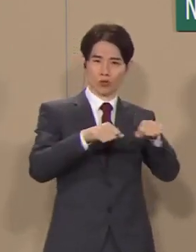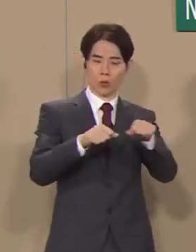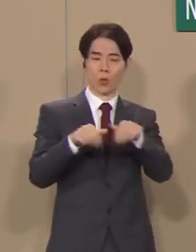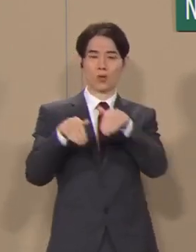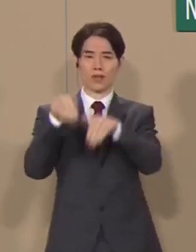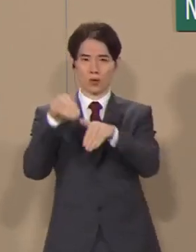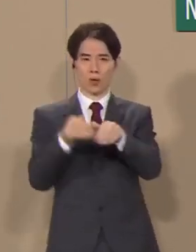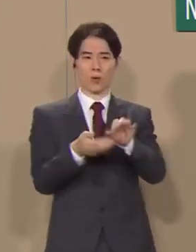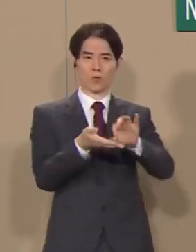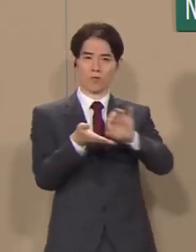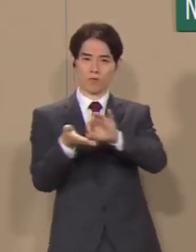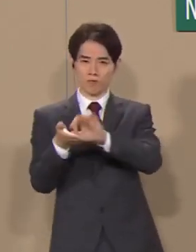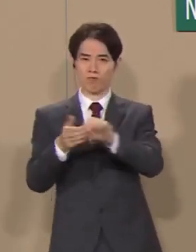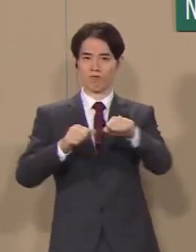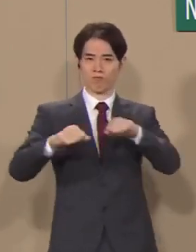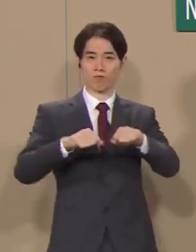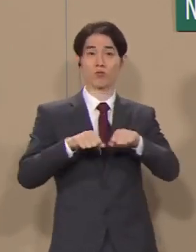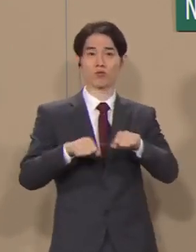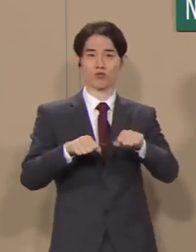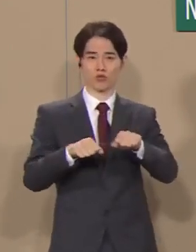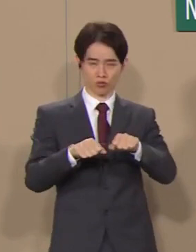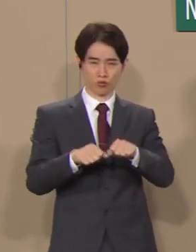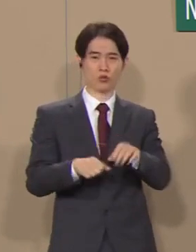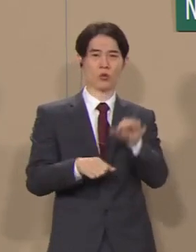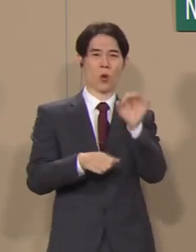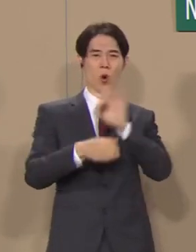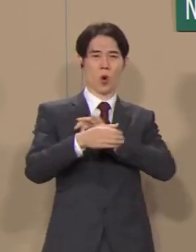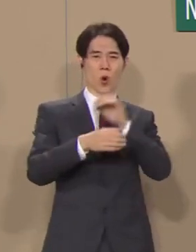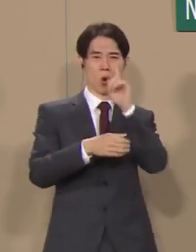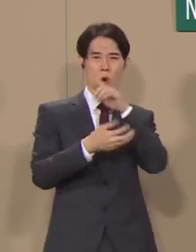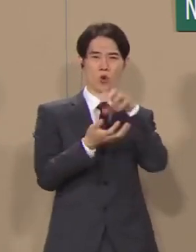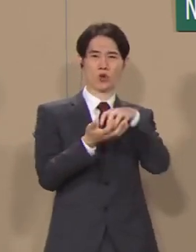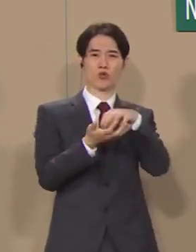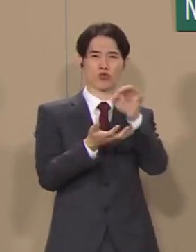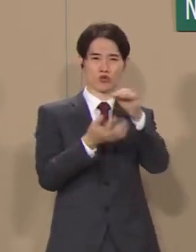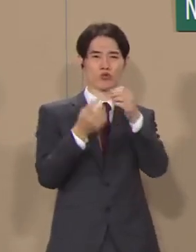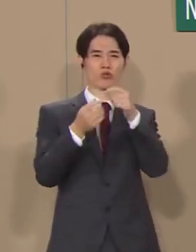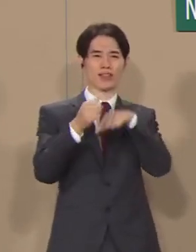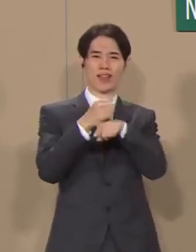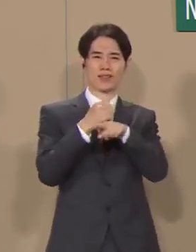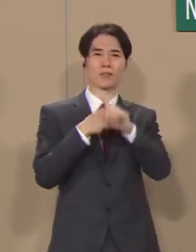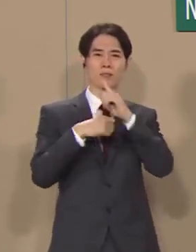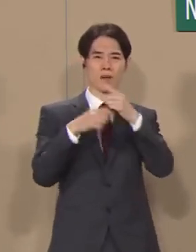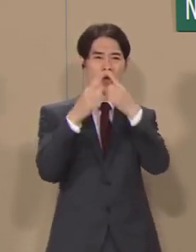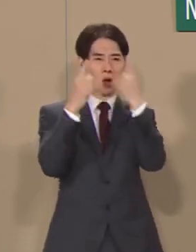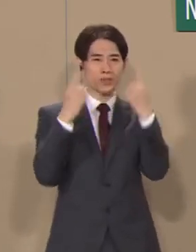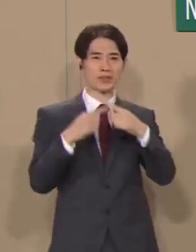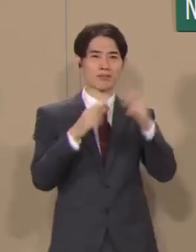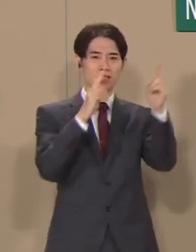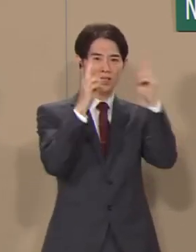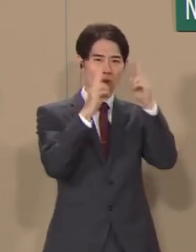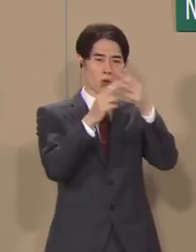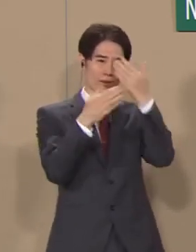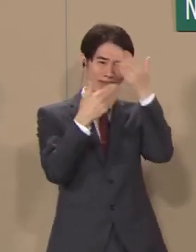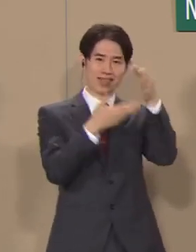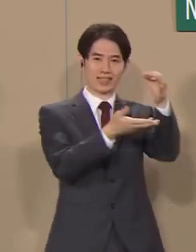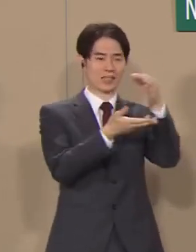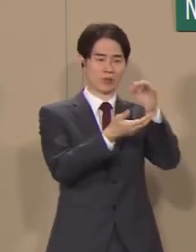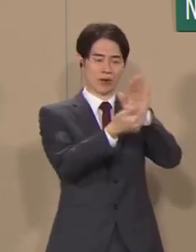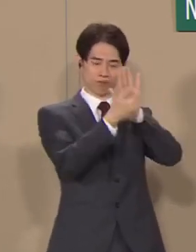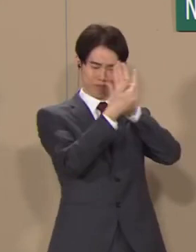戦ってまいります汚職の原因となる個人からの寄付や企業からの献金は1円も